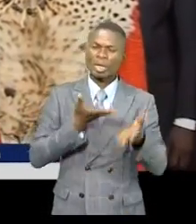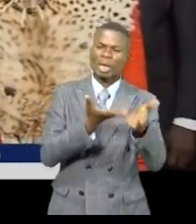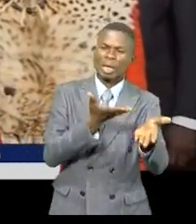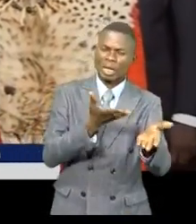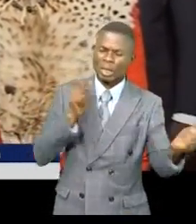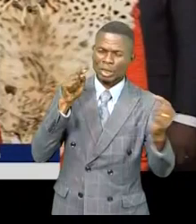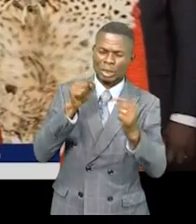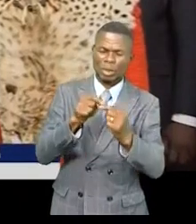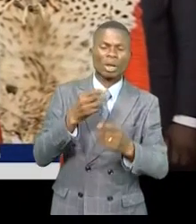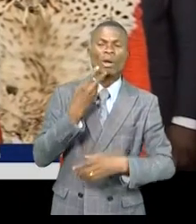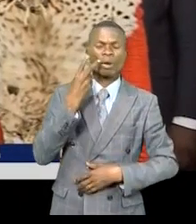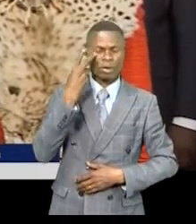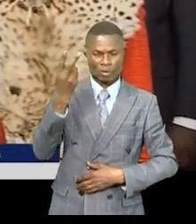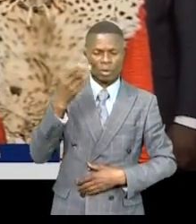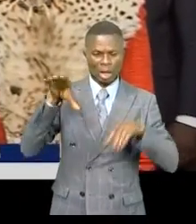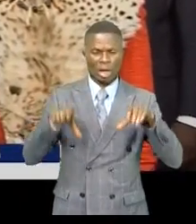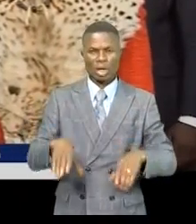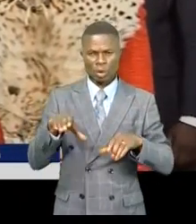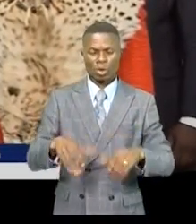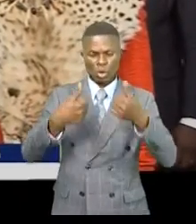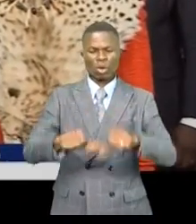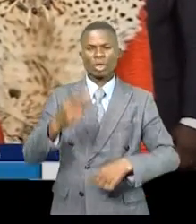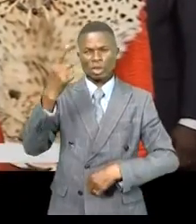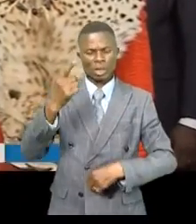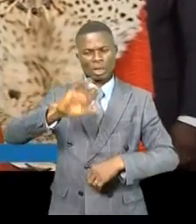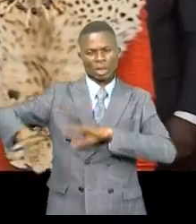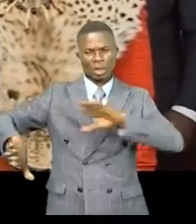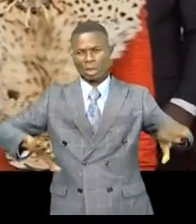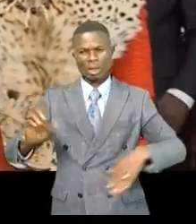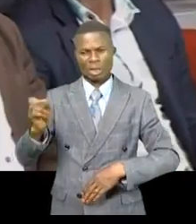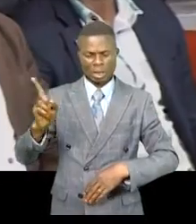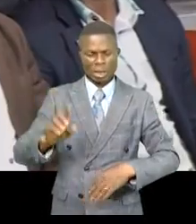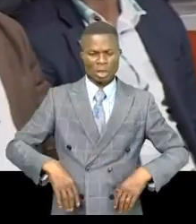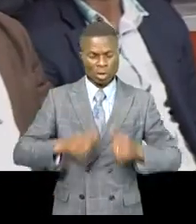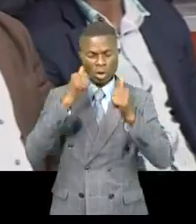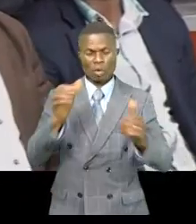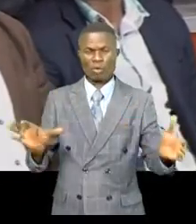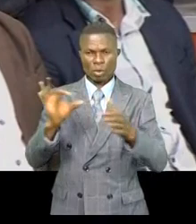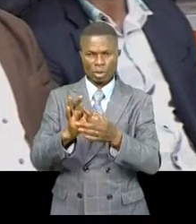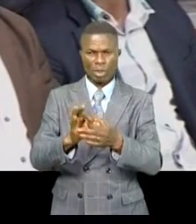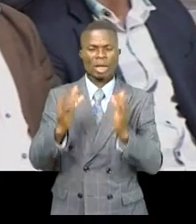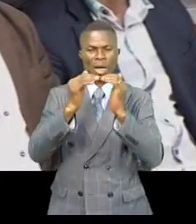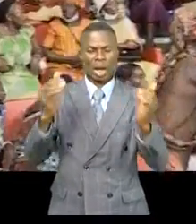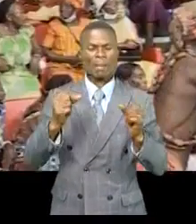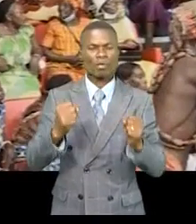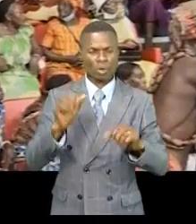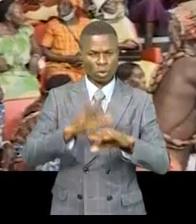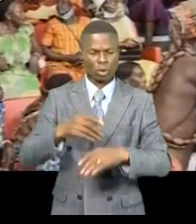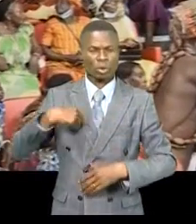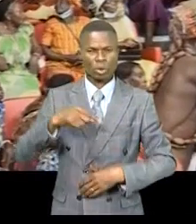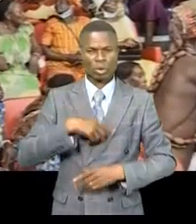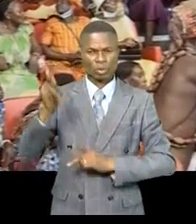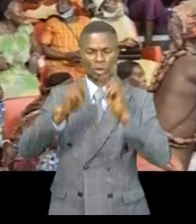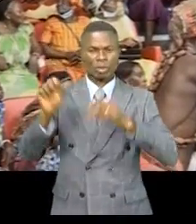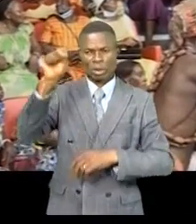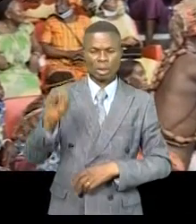sa vision pour que le Congo reste uni, pour que nous puissions vivre la cohésion et la paix durable. Au peuple